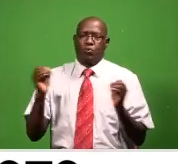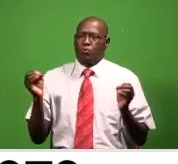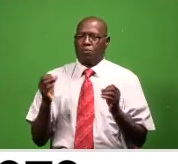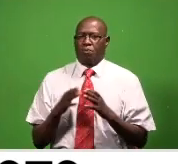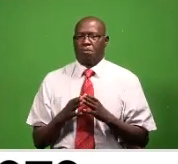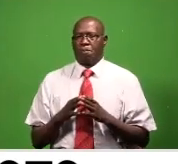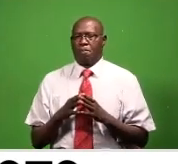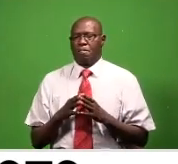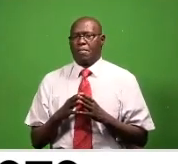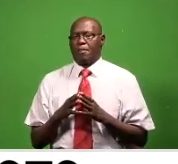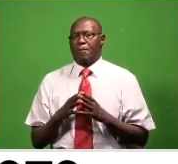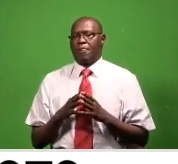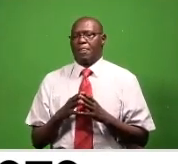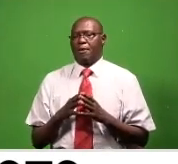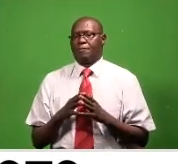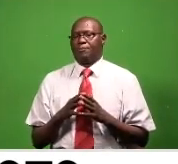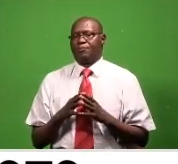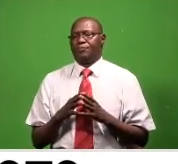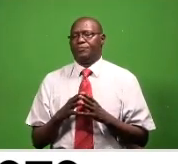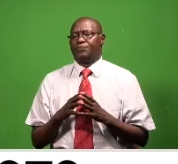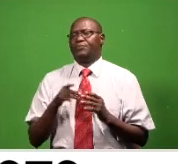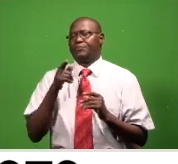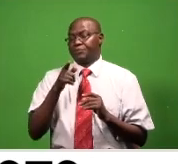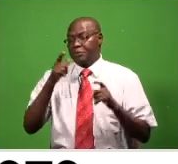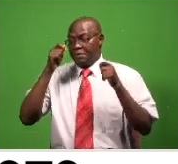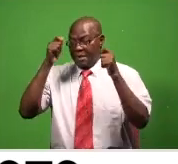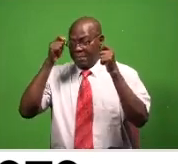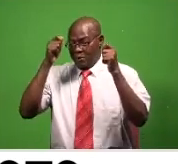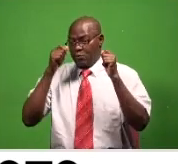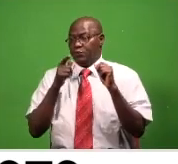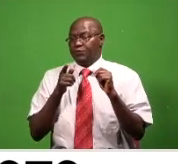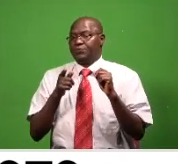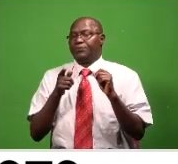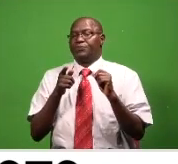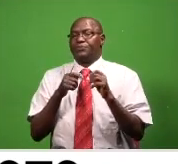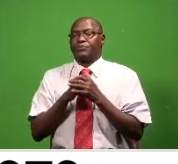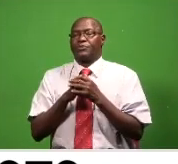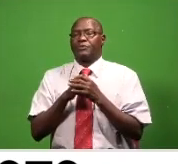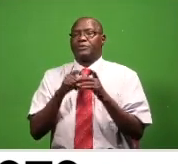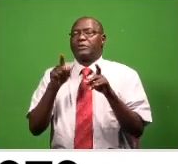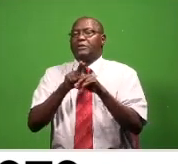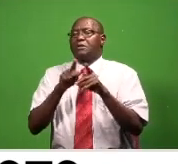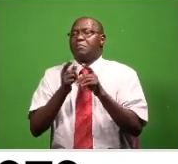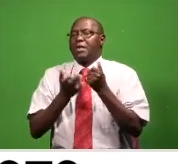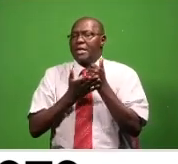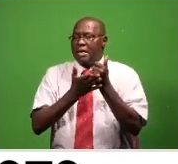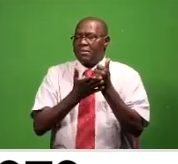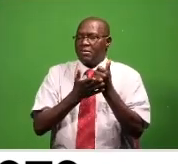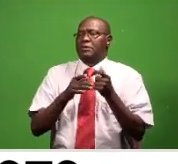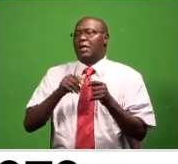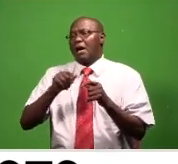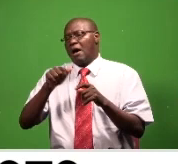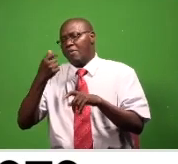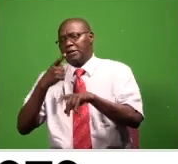tunapereka. Sasa hiyo maandamano ni kama inasaidia lakini haisaidii.